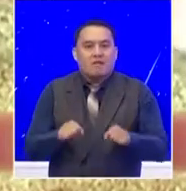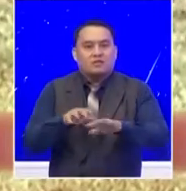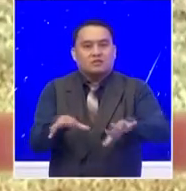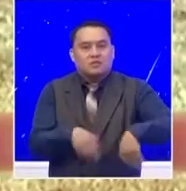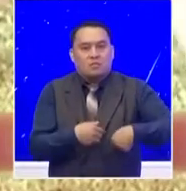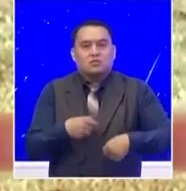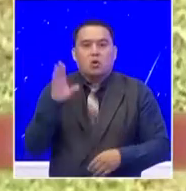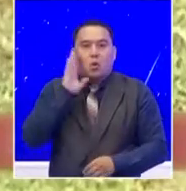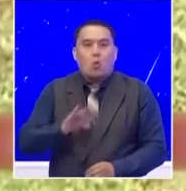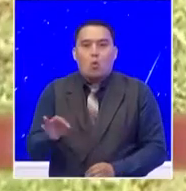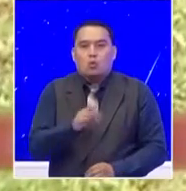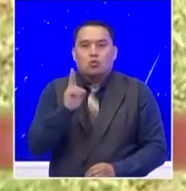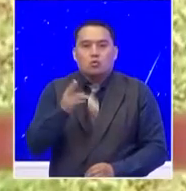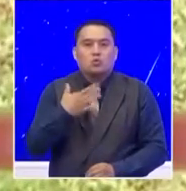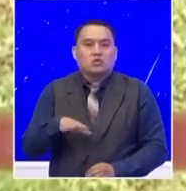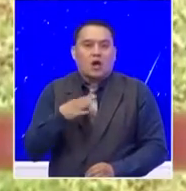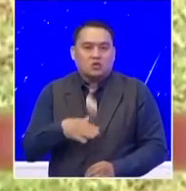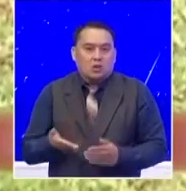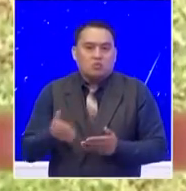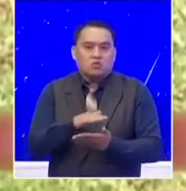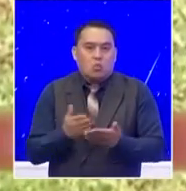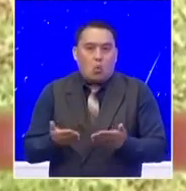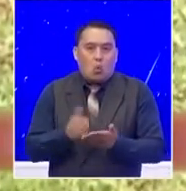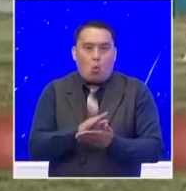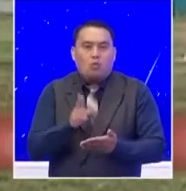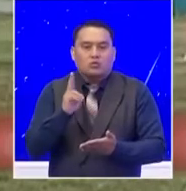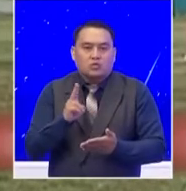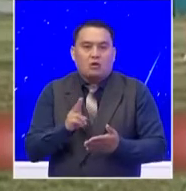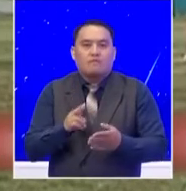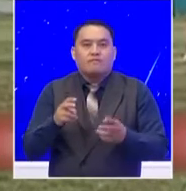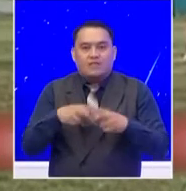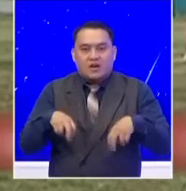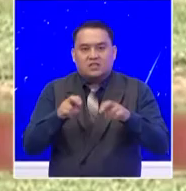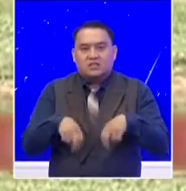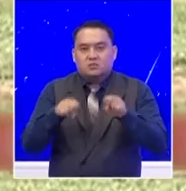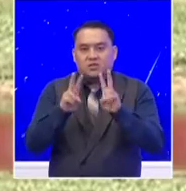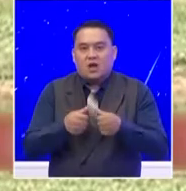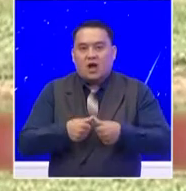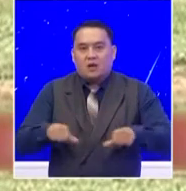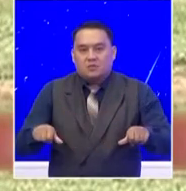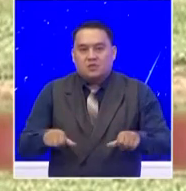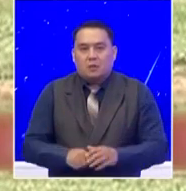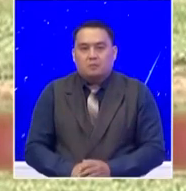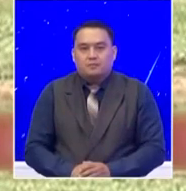забирать себе озеро. Кто и зачем перекопал дороги и вырыл траншеи, теперь будет выяснять специальная комиссия.